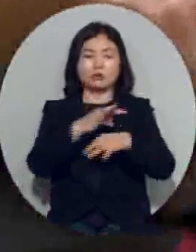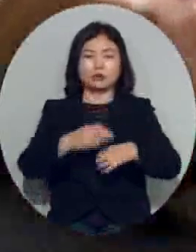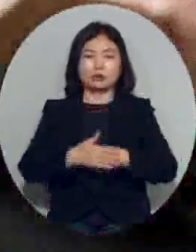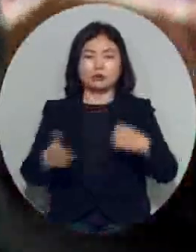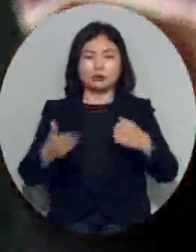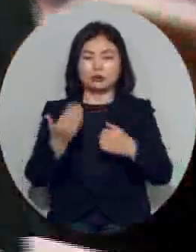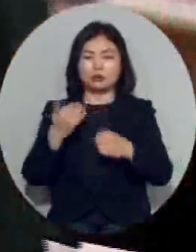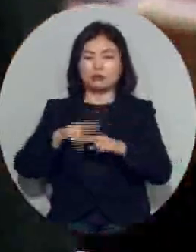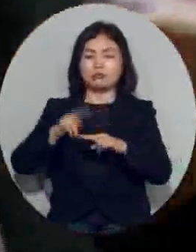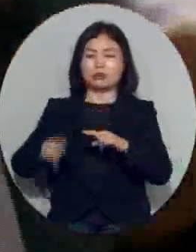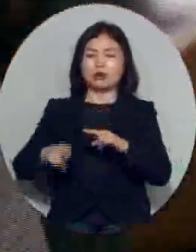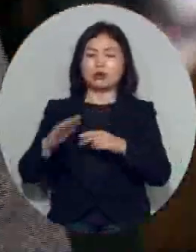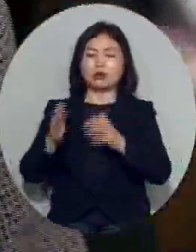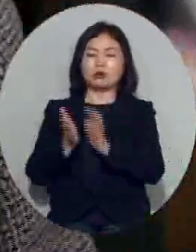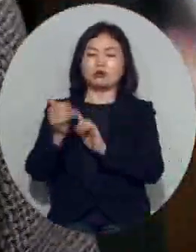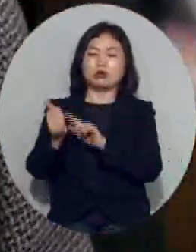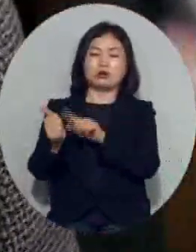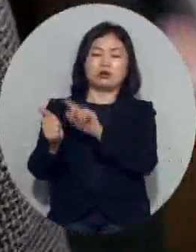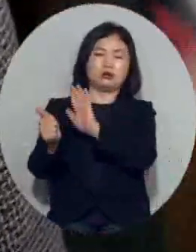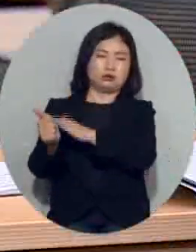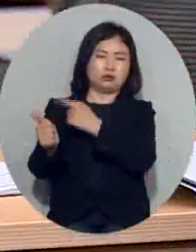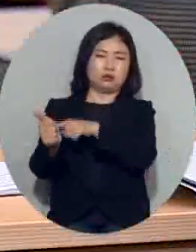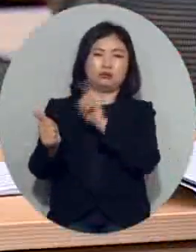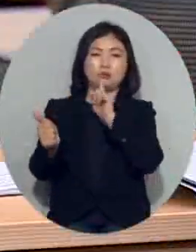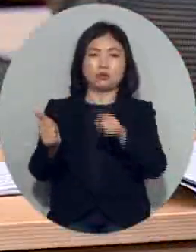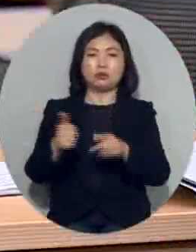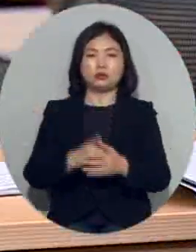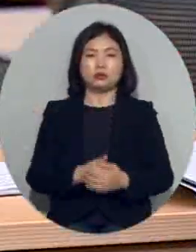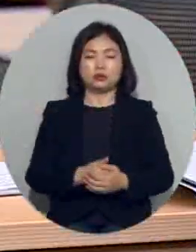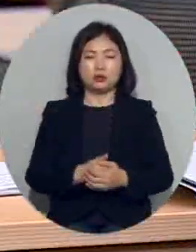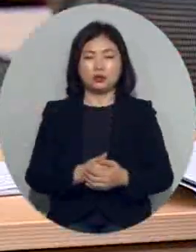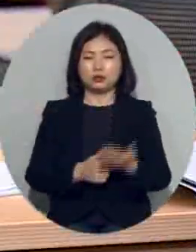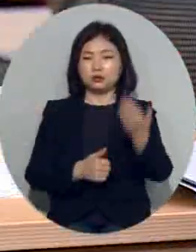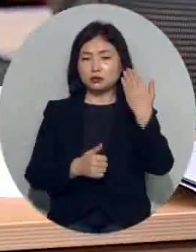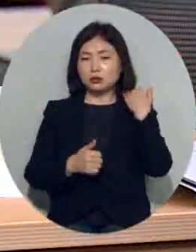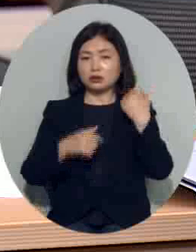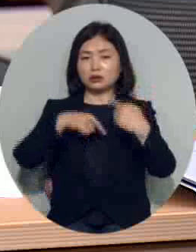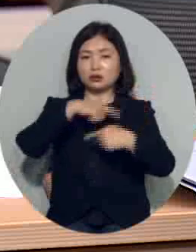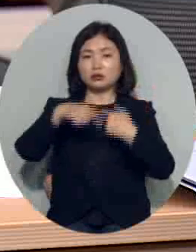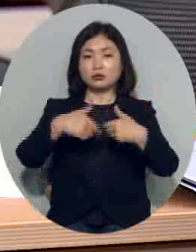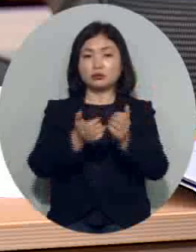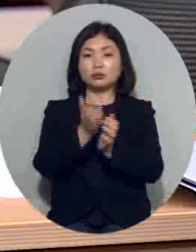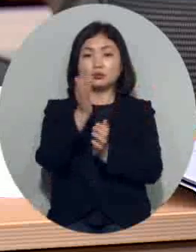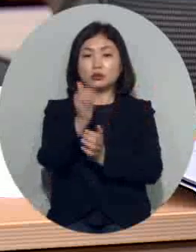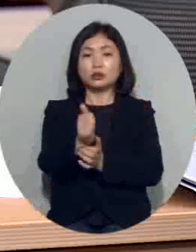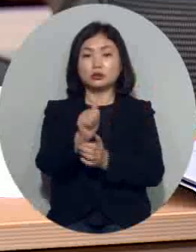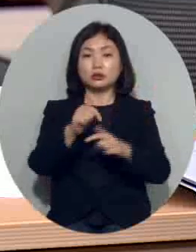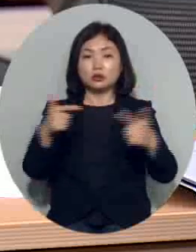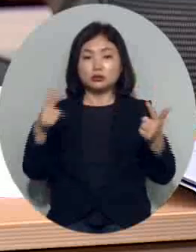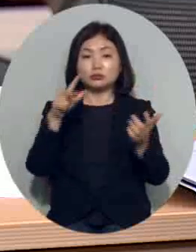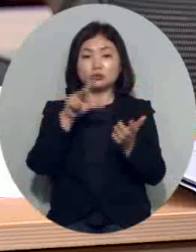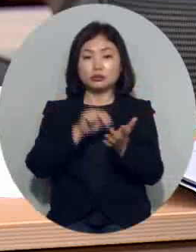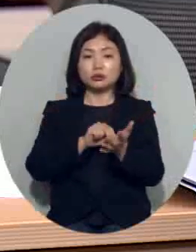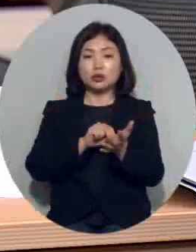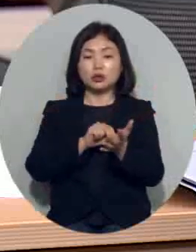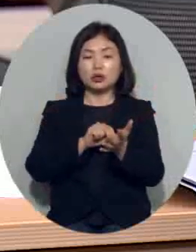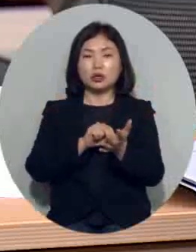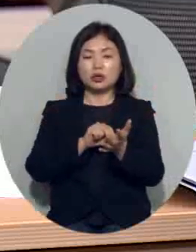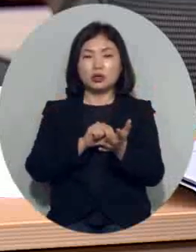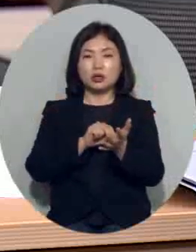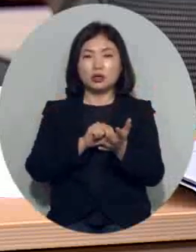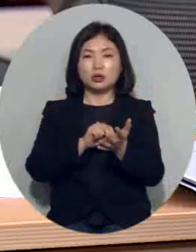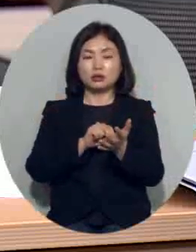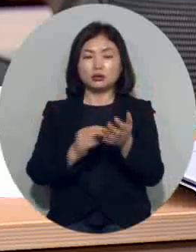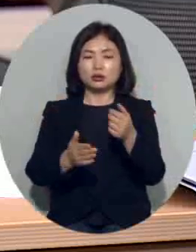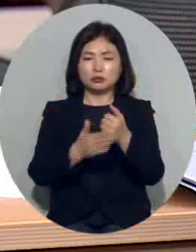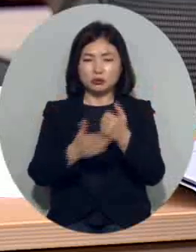전 경영부장의 한 일이라고 해명했는데 전 경영부장의 여러 가지 어떤